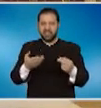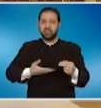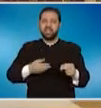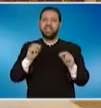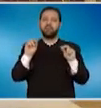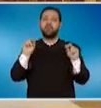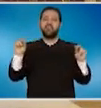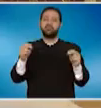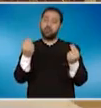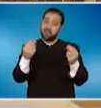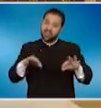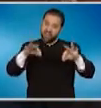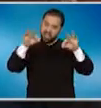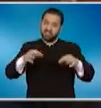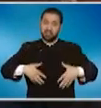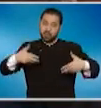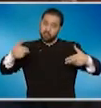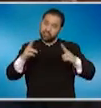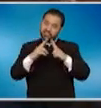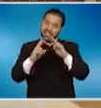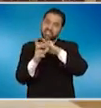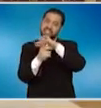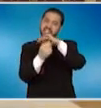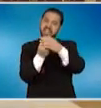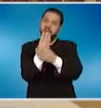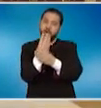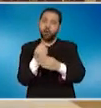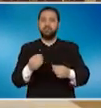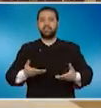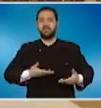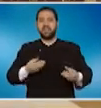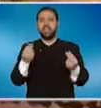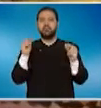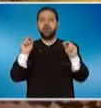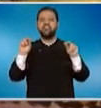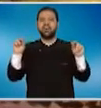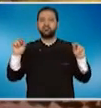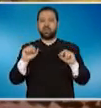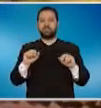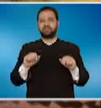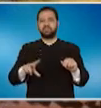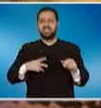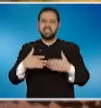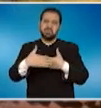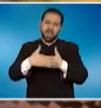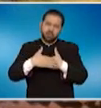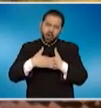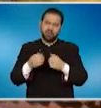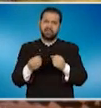Preacucenice Părinte Profesor! Bine v-am regăsit! Mă bucur să vă revăd! Preacucenice Părinte Profesor, suntem în